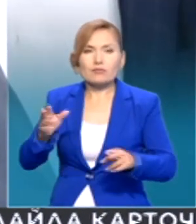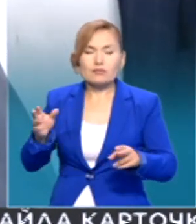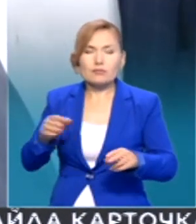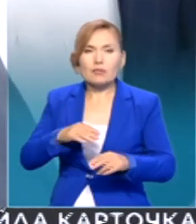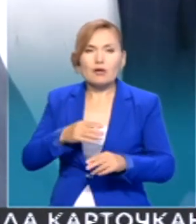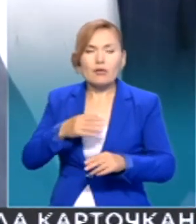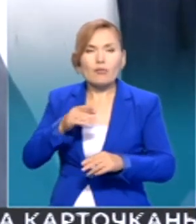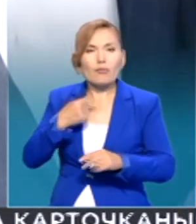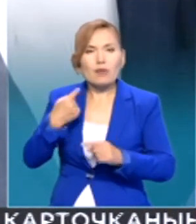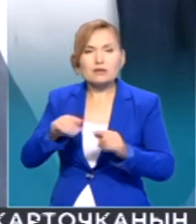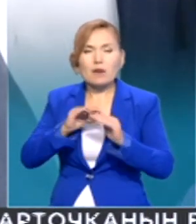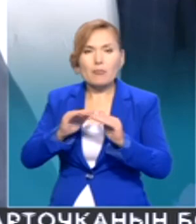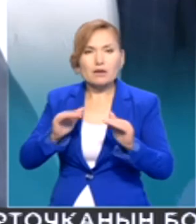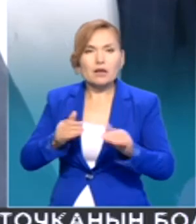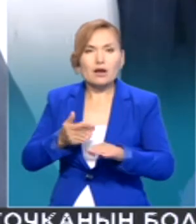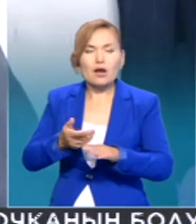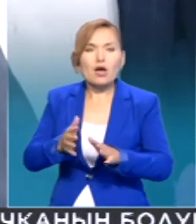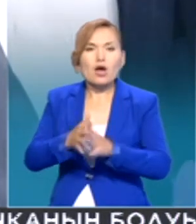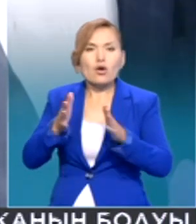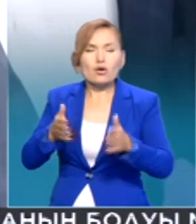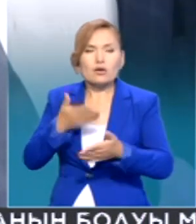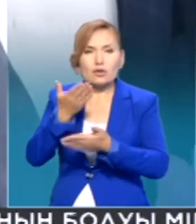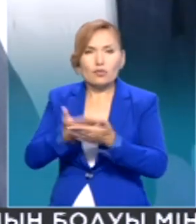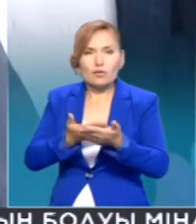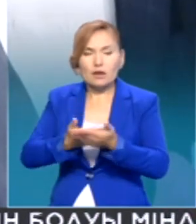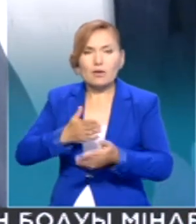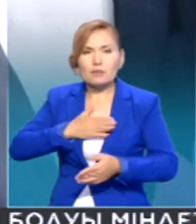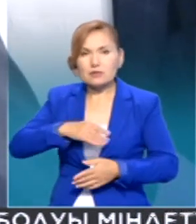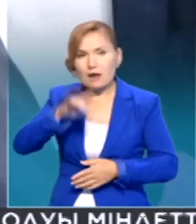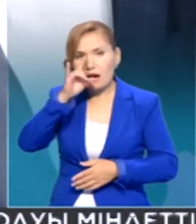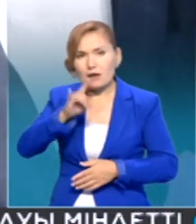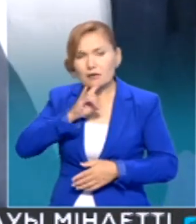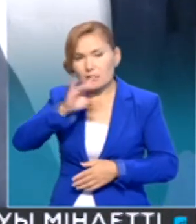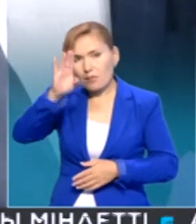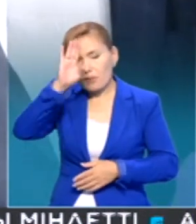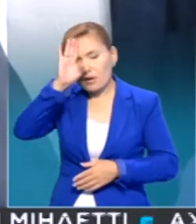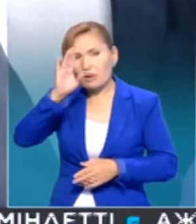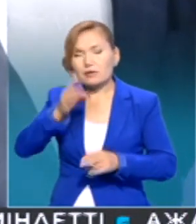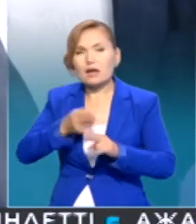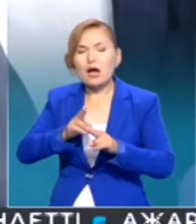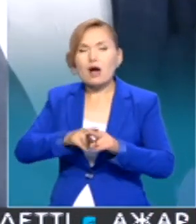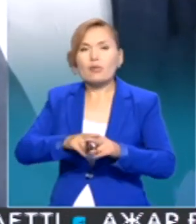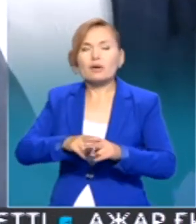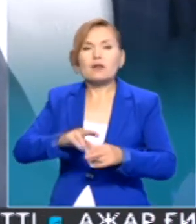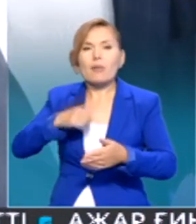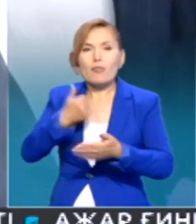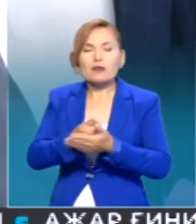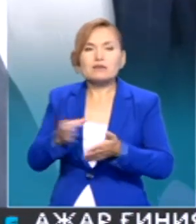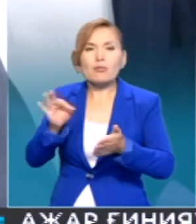өнеге. Енді біздің бағысты мақсатымыз, мына 2 жылдан кейін өтетін